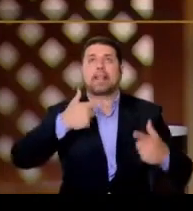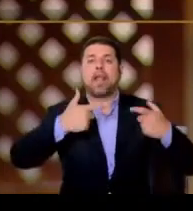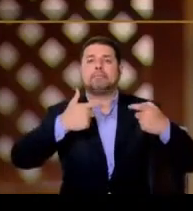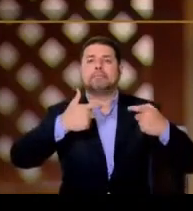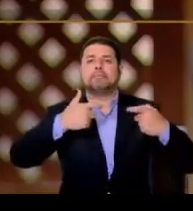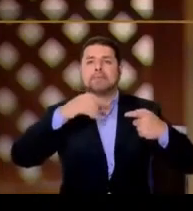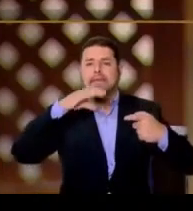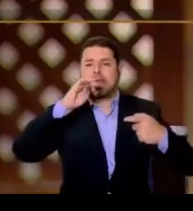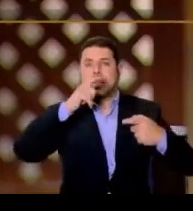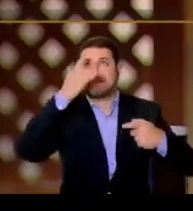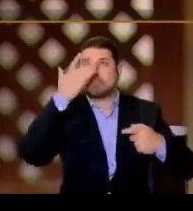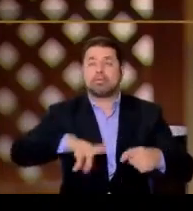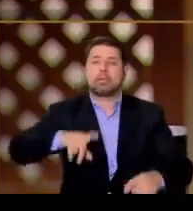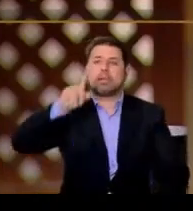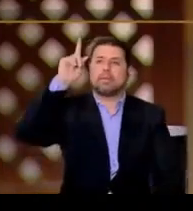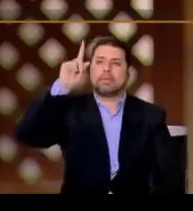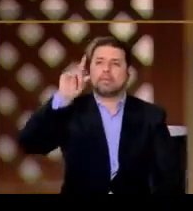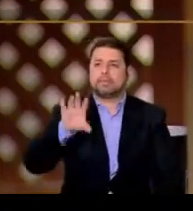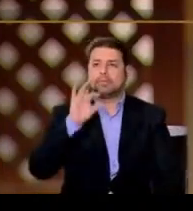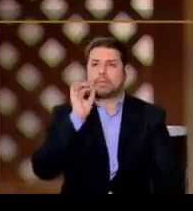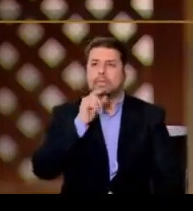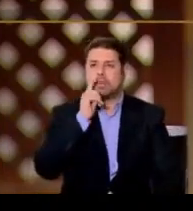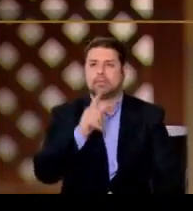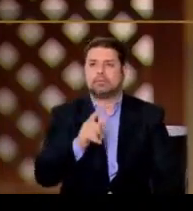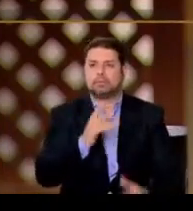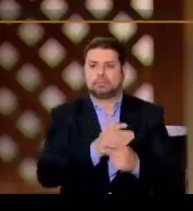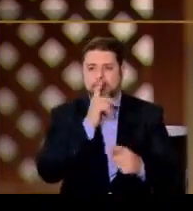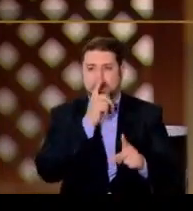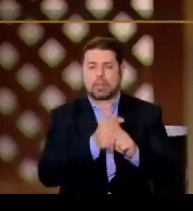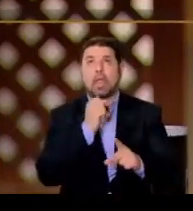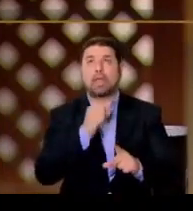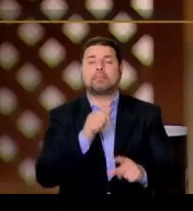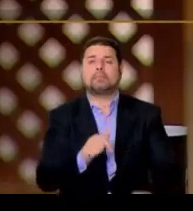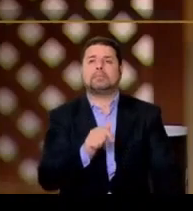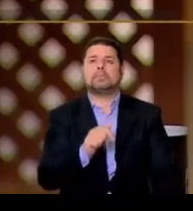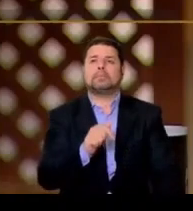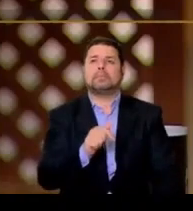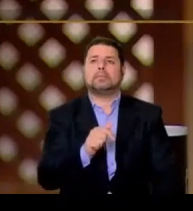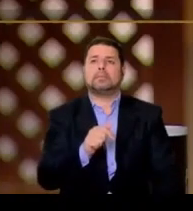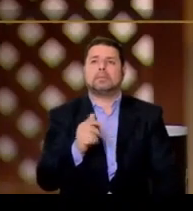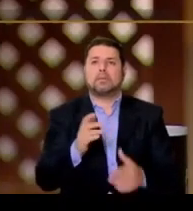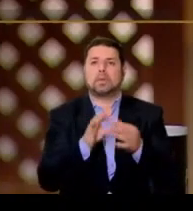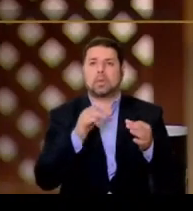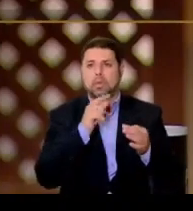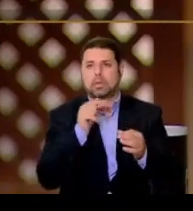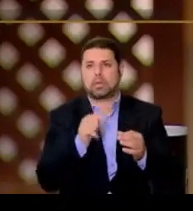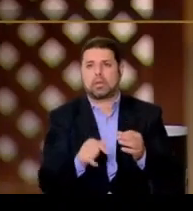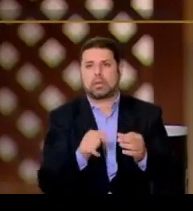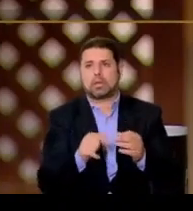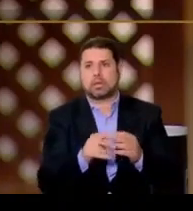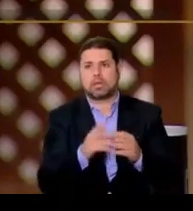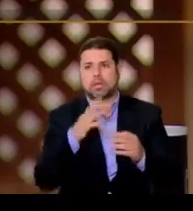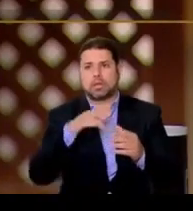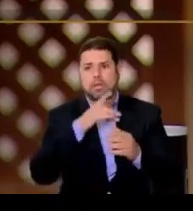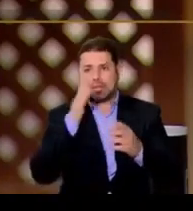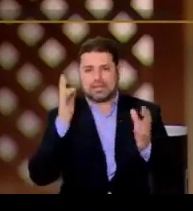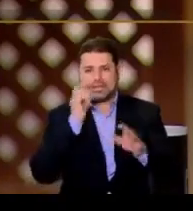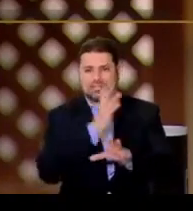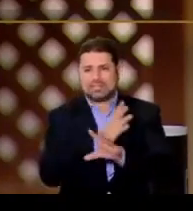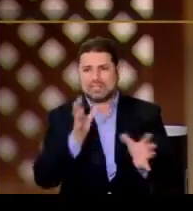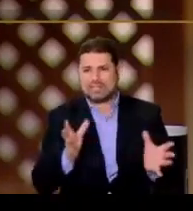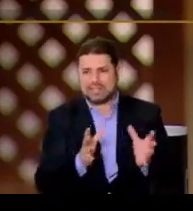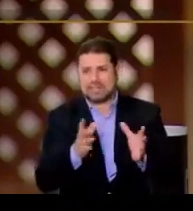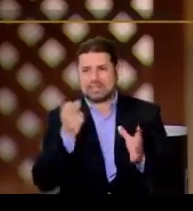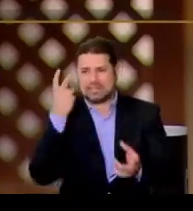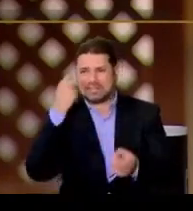كلمه الجهاد في سبيل الله مصطلح ظلم ظلما شديدا وعلشان كده خلوا جماعات